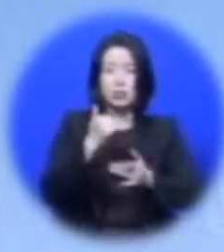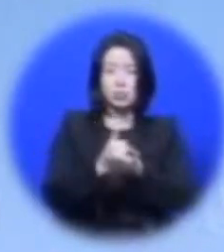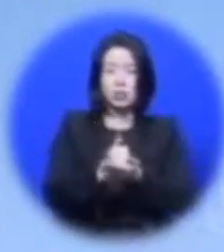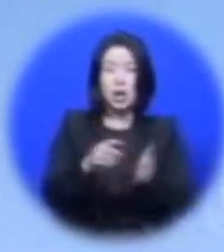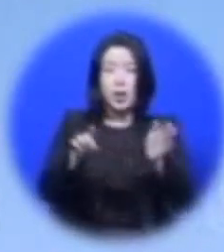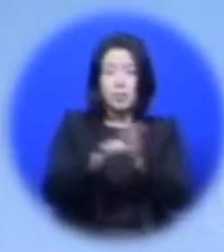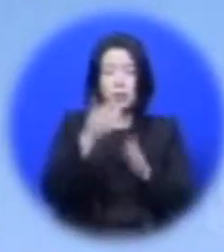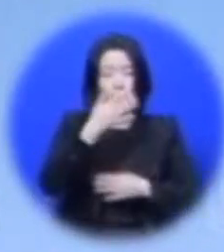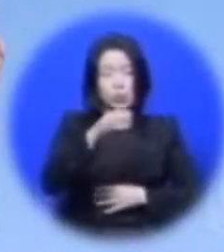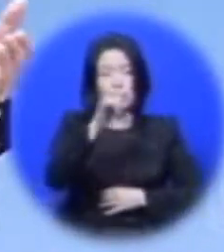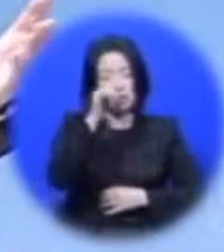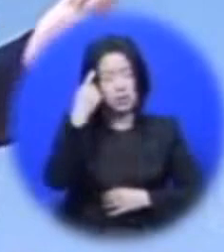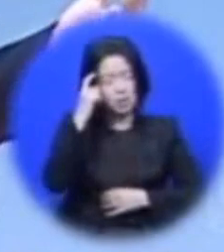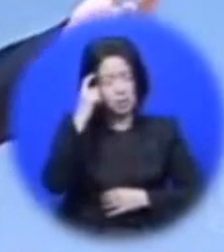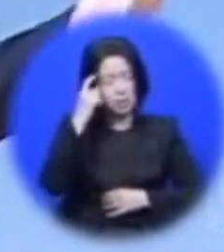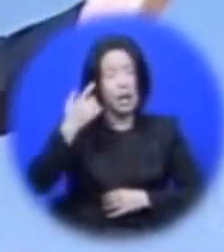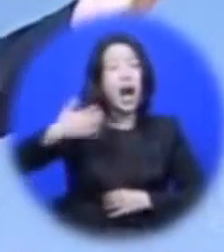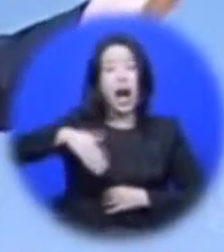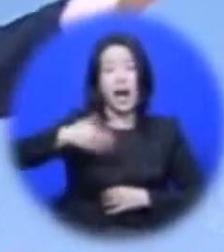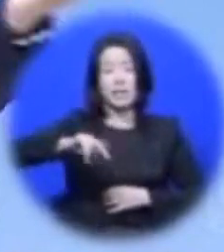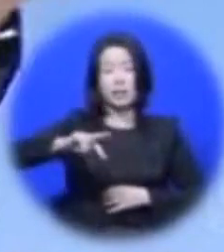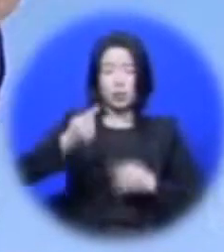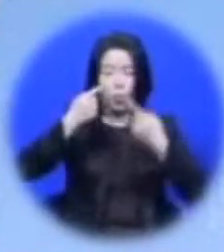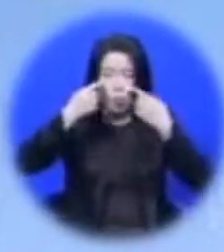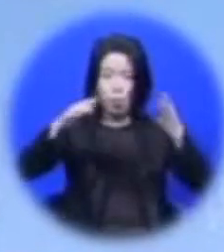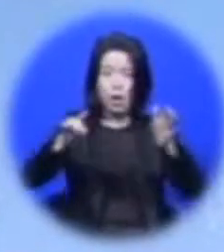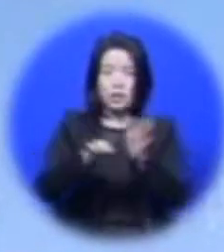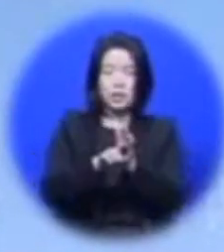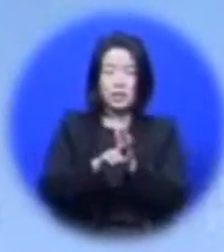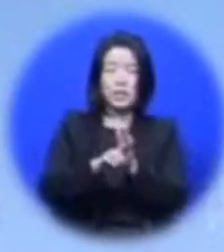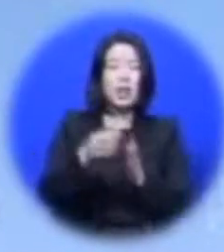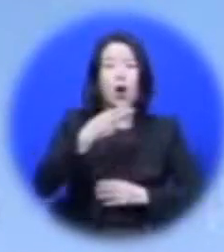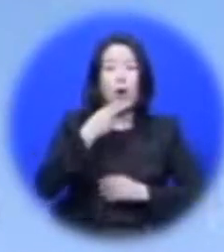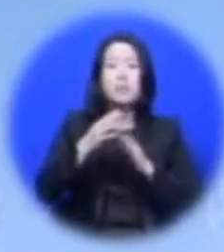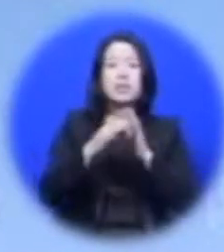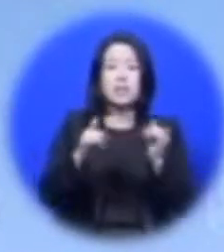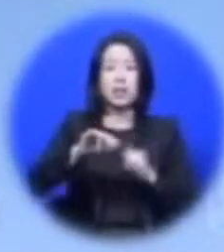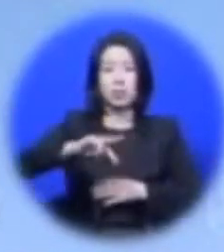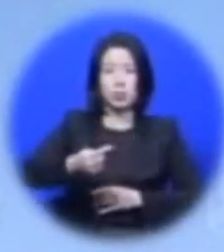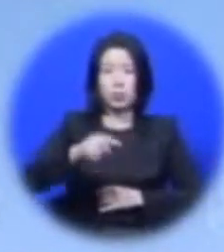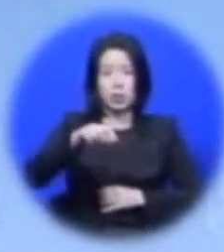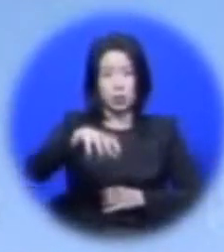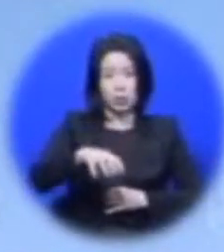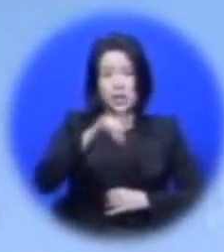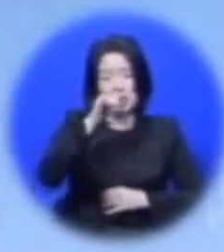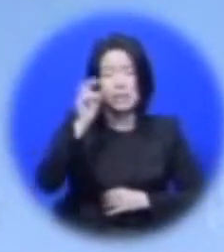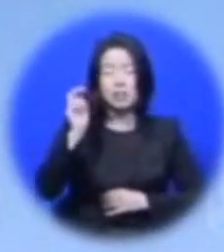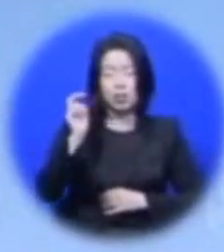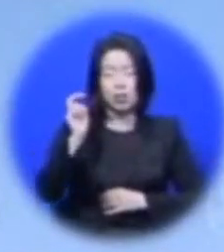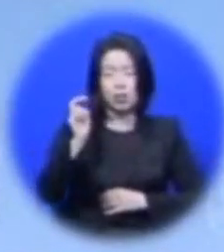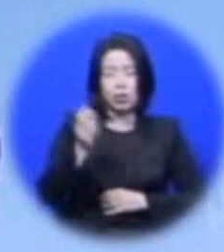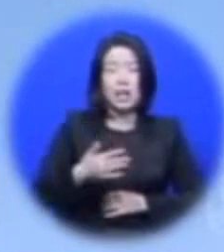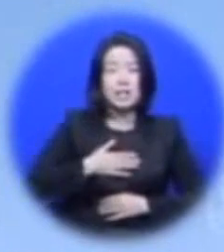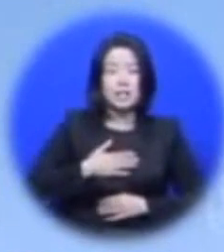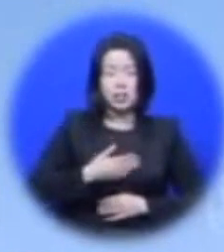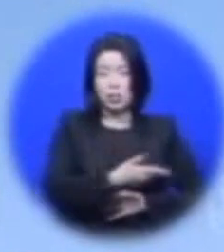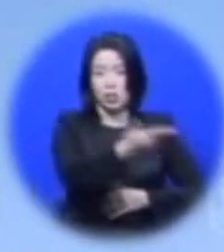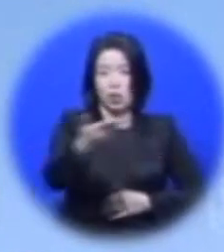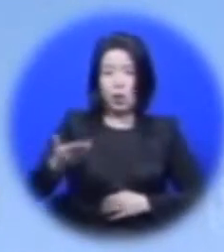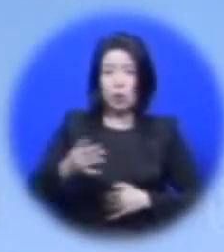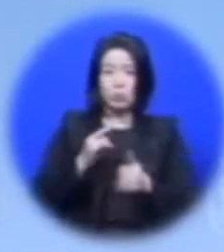있을지 아직도 확신이 안 서시는 분들이 이 자리에 있으실 겁니다. 저는